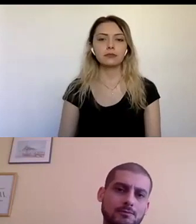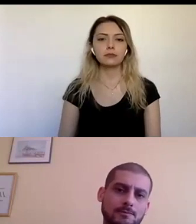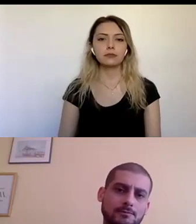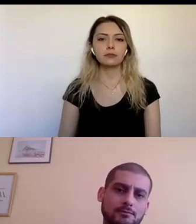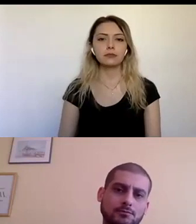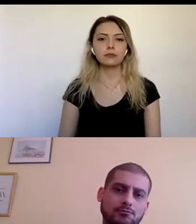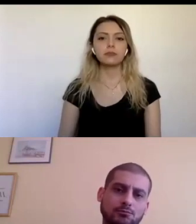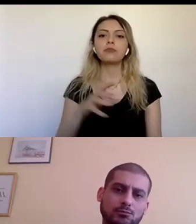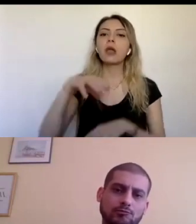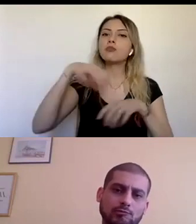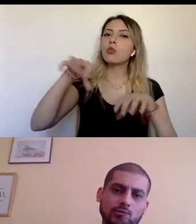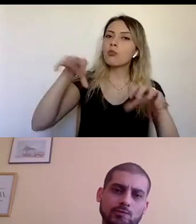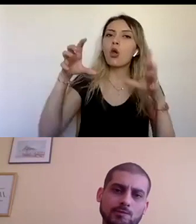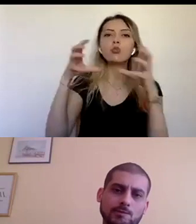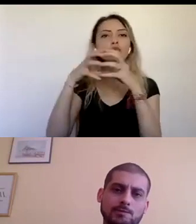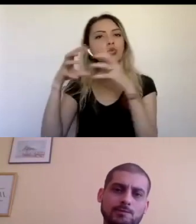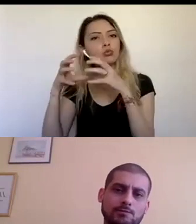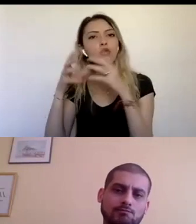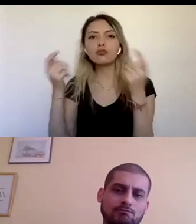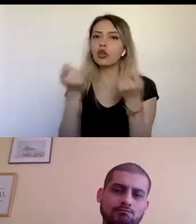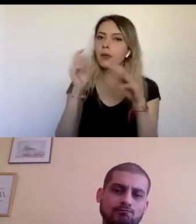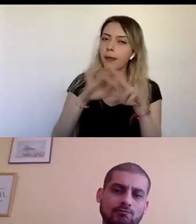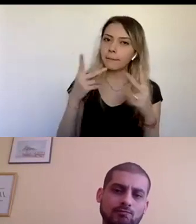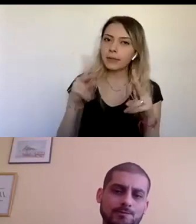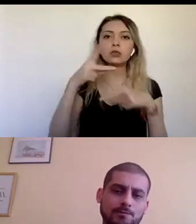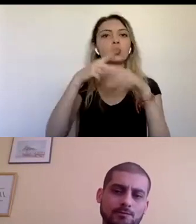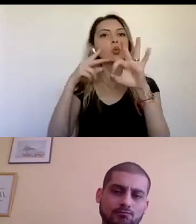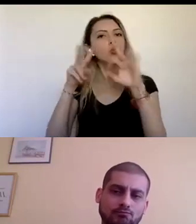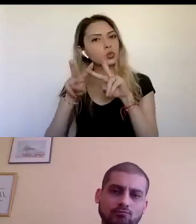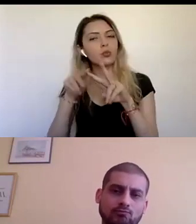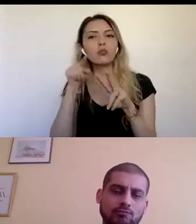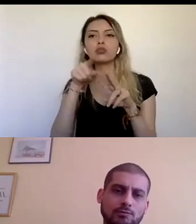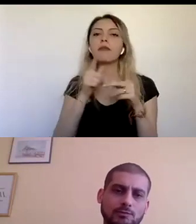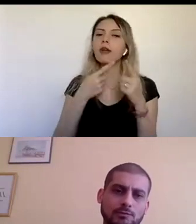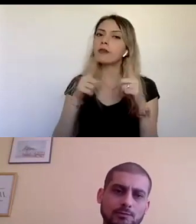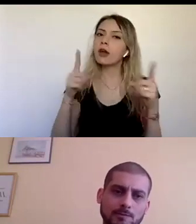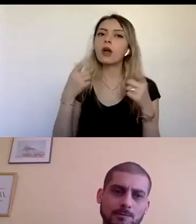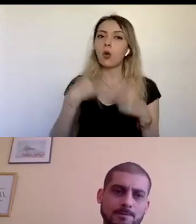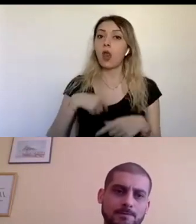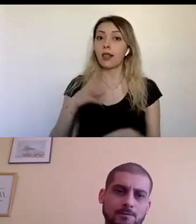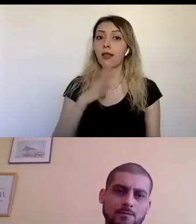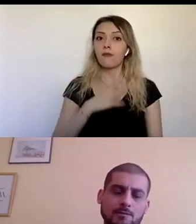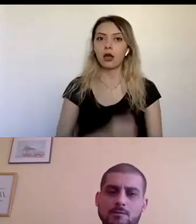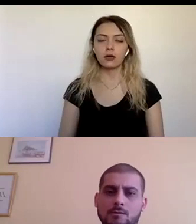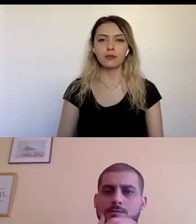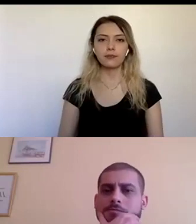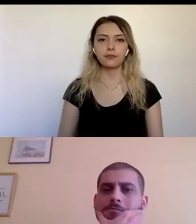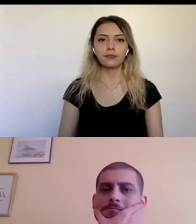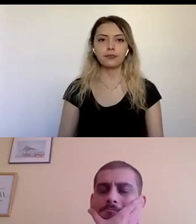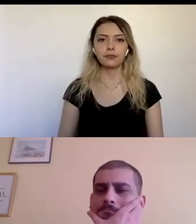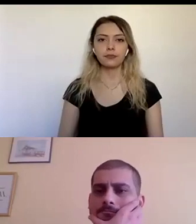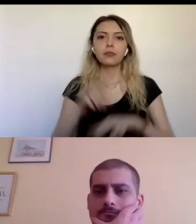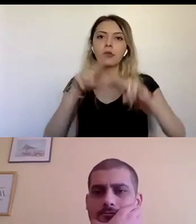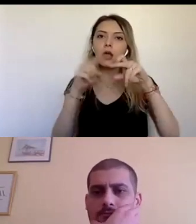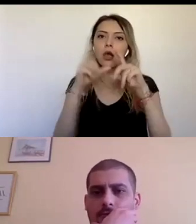odak grup çalışmaları yapabilirdik. O grupların hepsinin başına yine co-host koyabilirdik. Hani bunun gibi farklı farklı özellikleri var. Arda tabii güvenlik kısmıyla